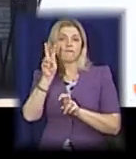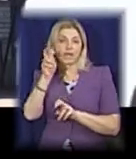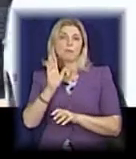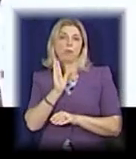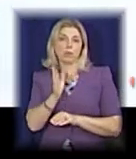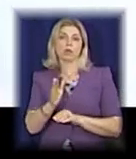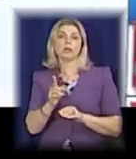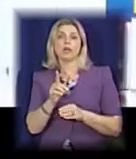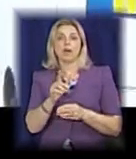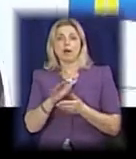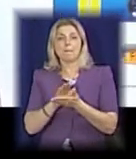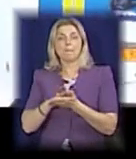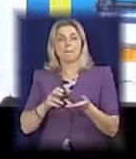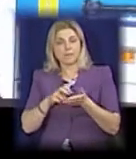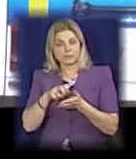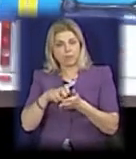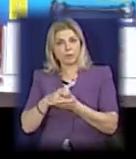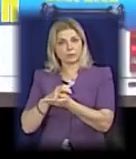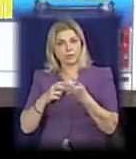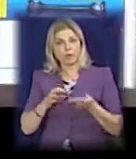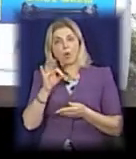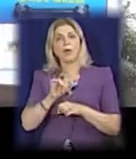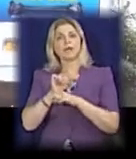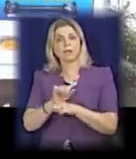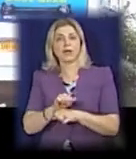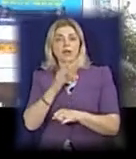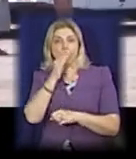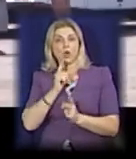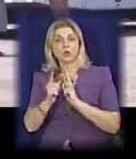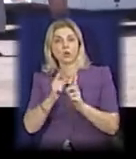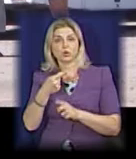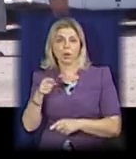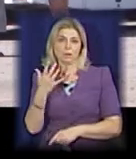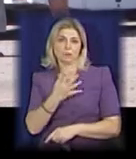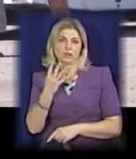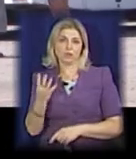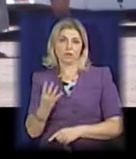має відкликати свій лист про припинення роботи на маршруті номер 54.